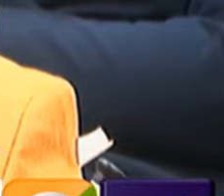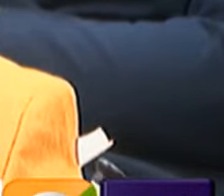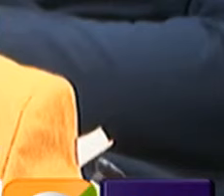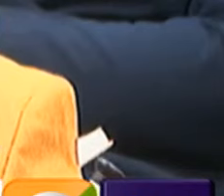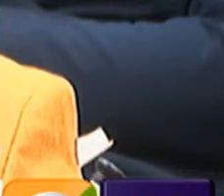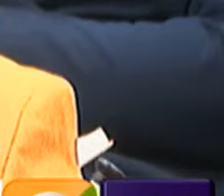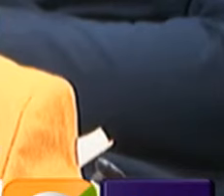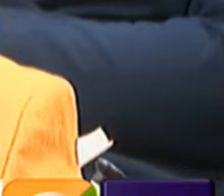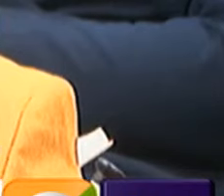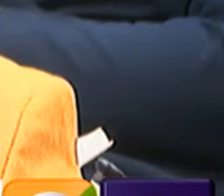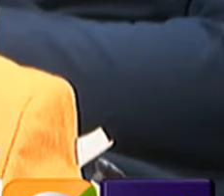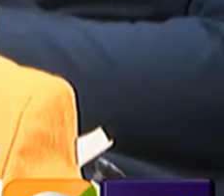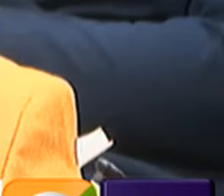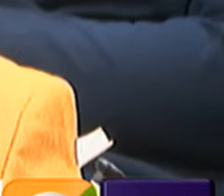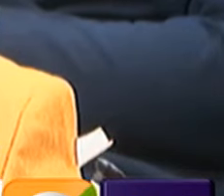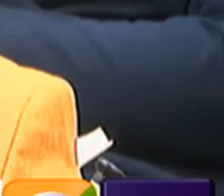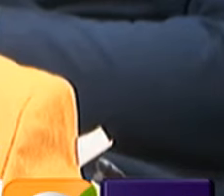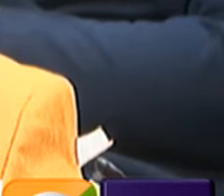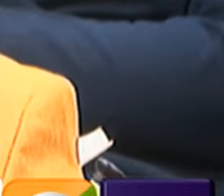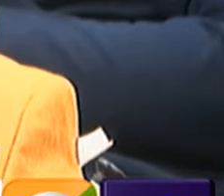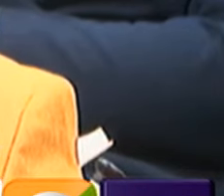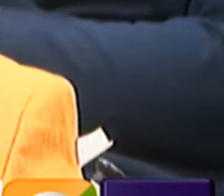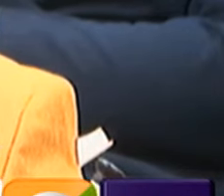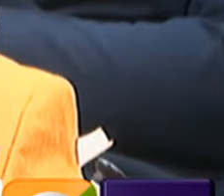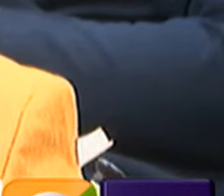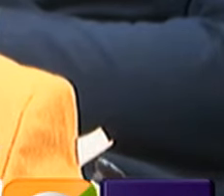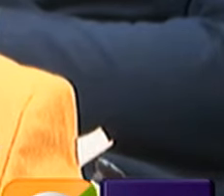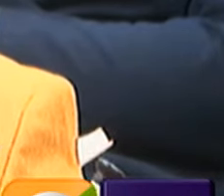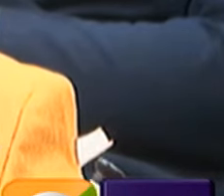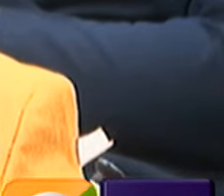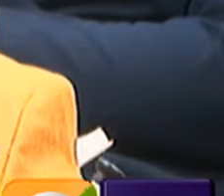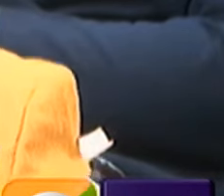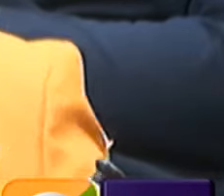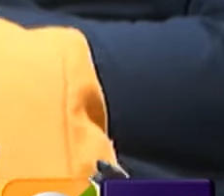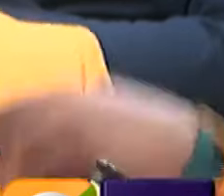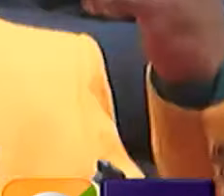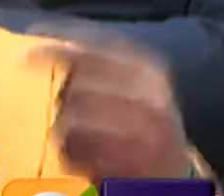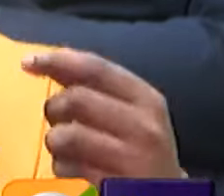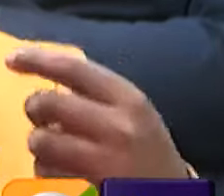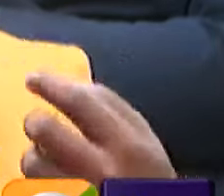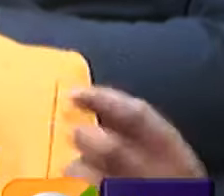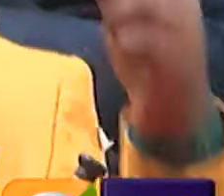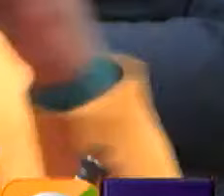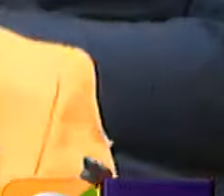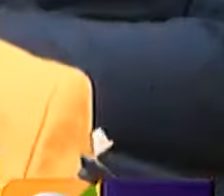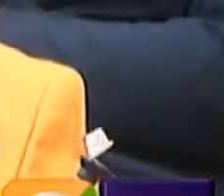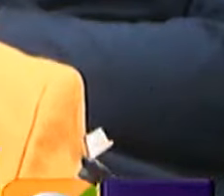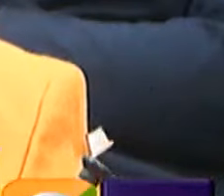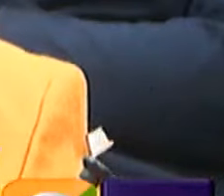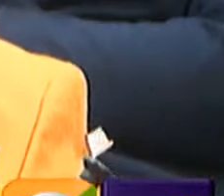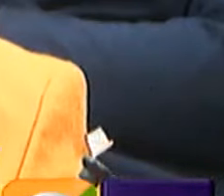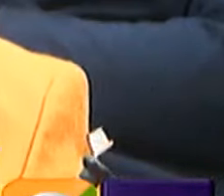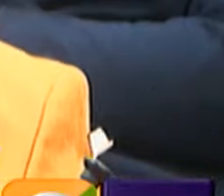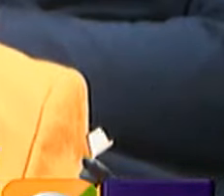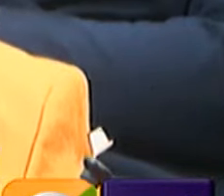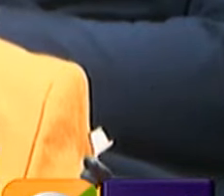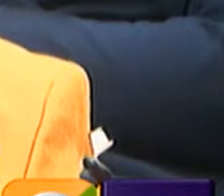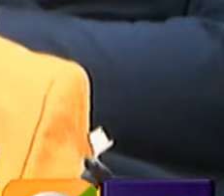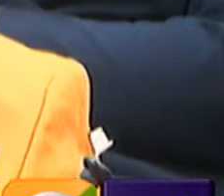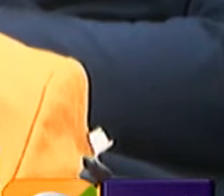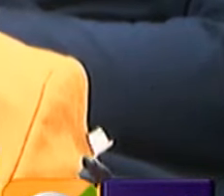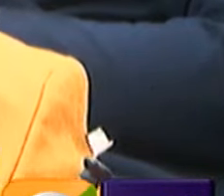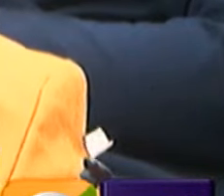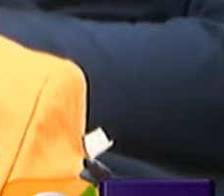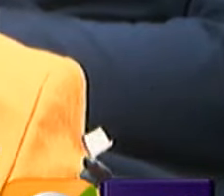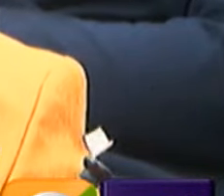hawapati kile ambacho wanakitafuta, lakini kile ambacho wanachokipata sasa wanakipotray ni kama kile ambacho walikuwa kikitafuta,